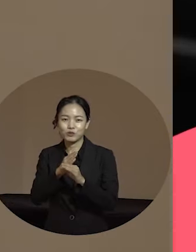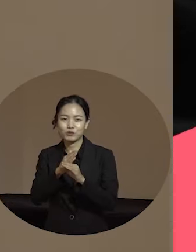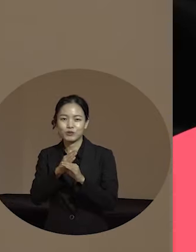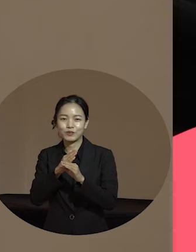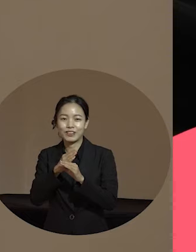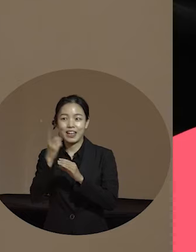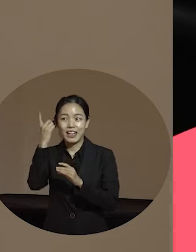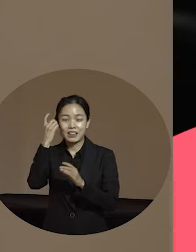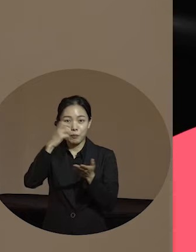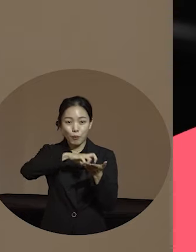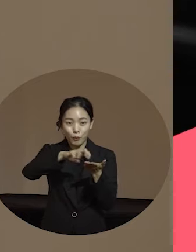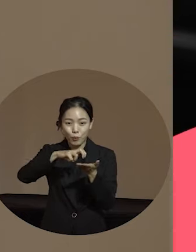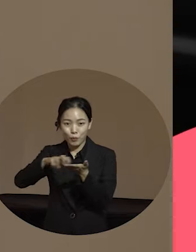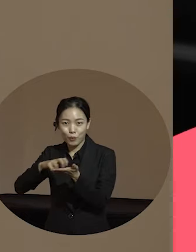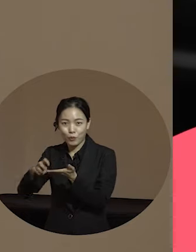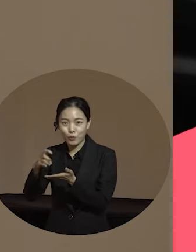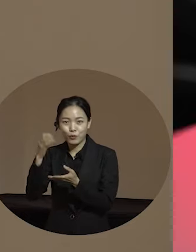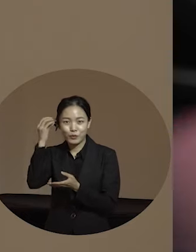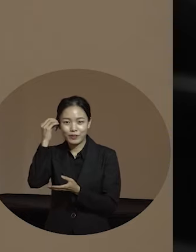링크 받으셨을 텐데요.